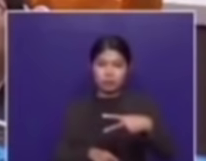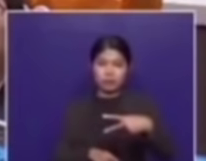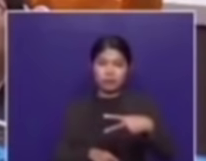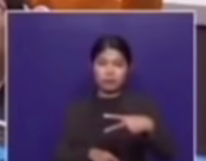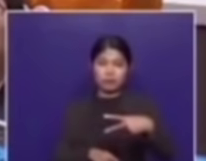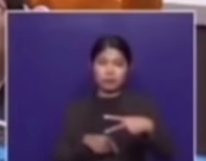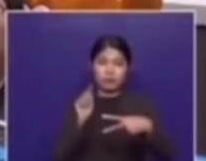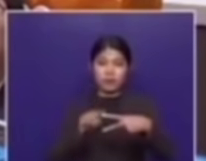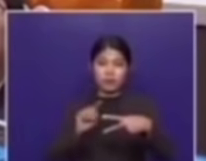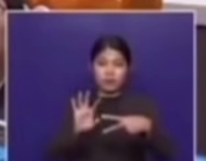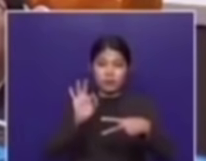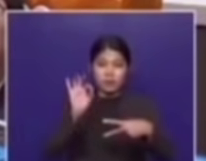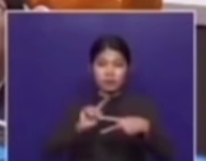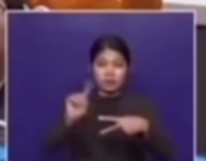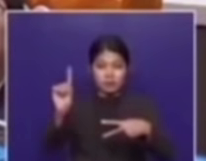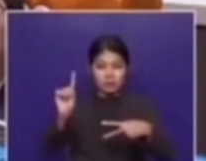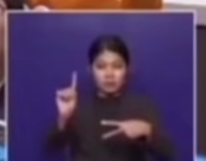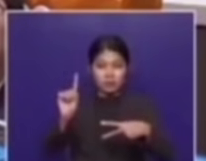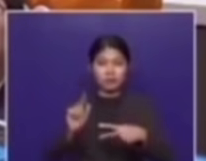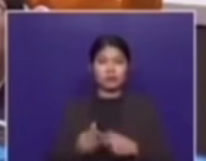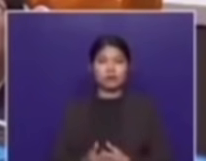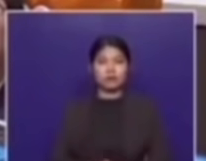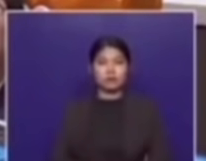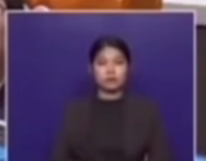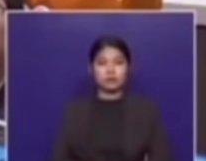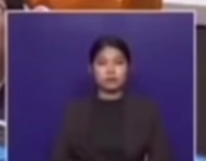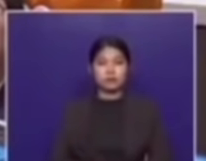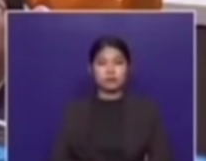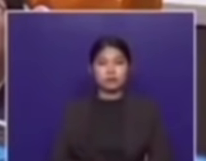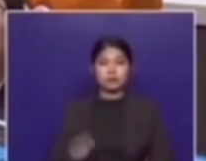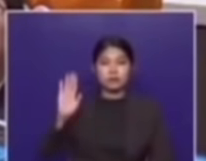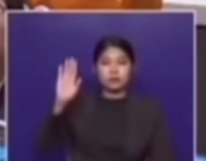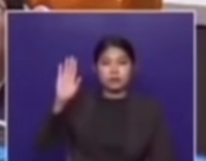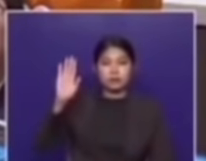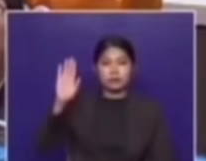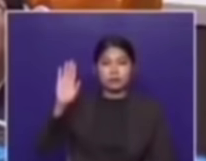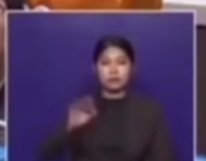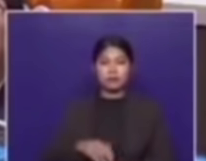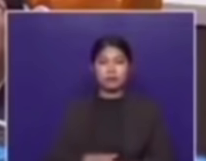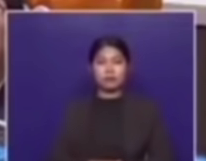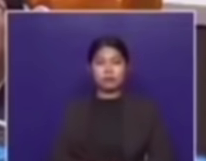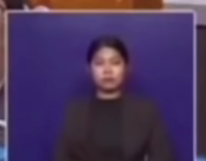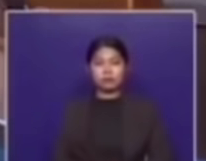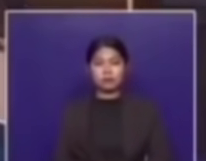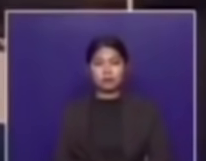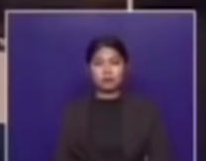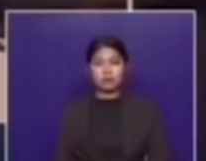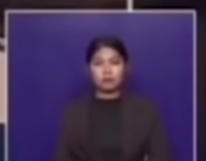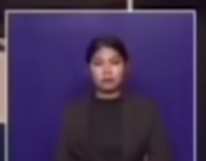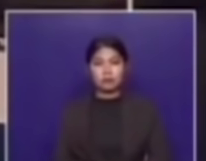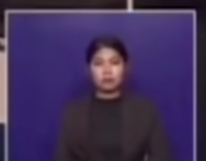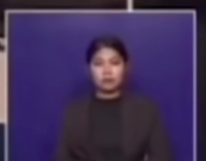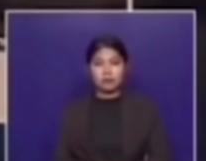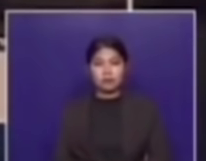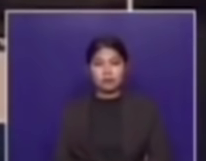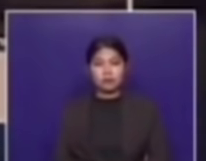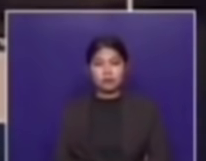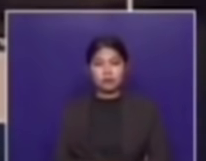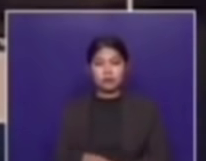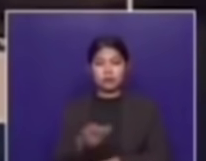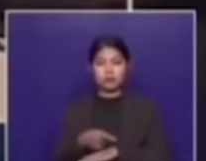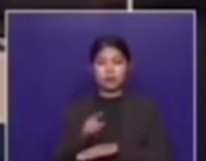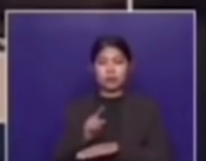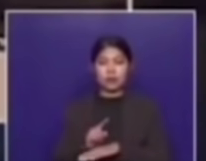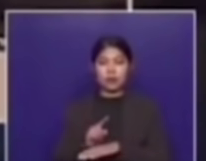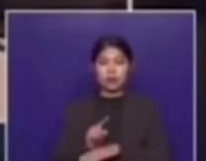ทางเลือกแรก นิดนึงครับท่านพิธา ครับท่านประธาน คือท่านประธานรัฐสภาได้กำ